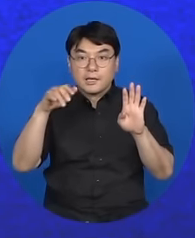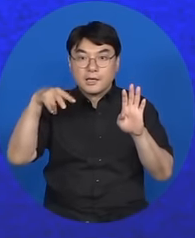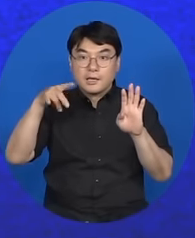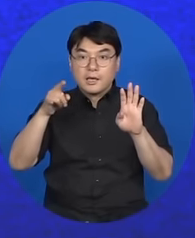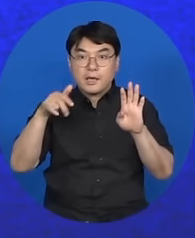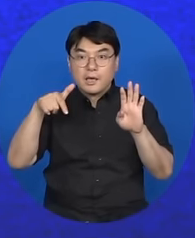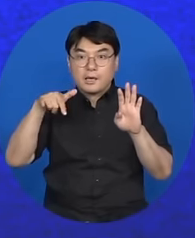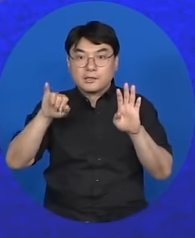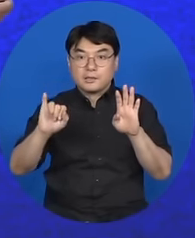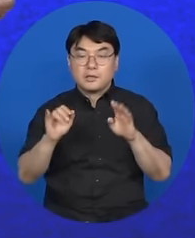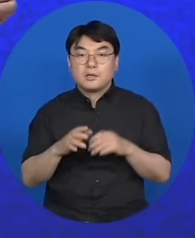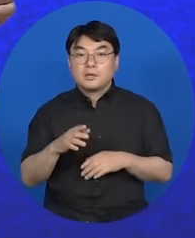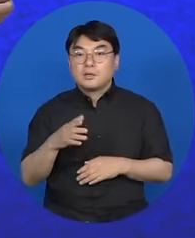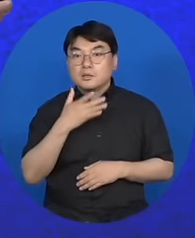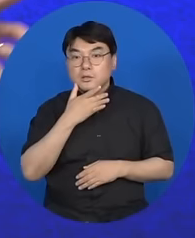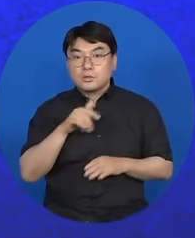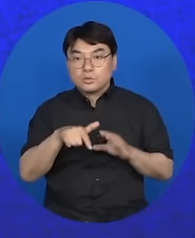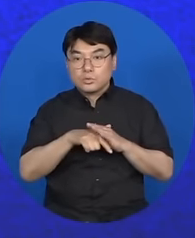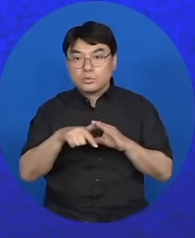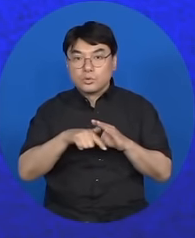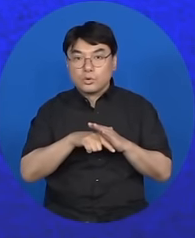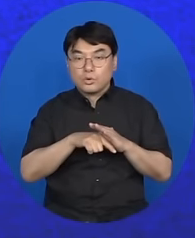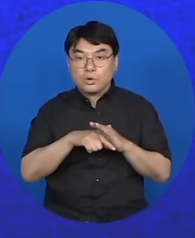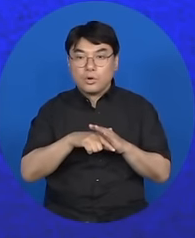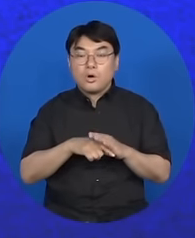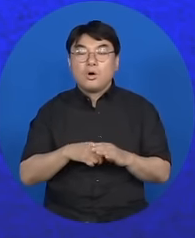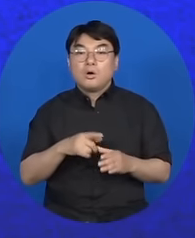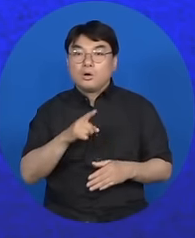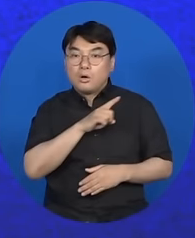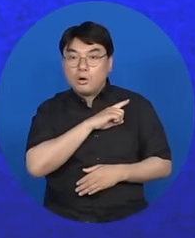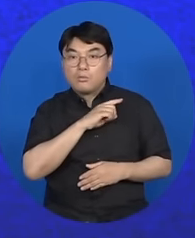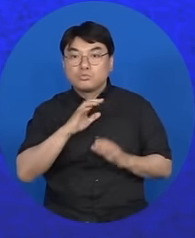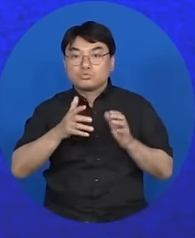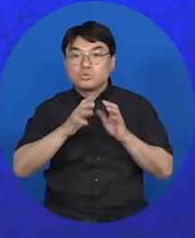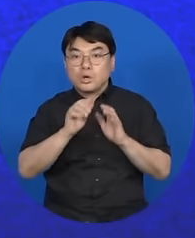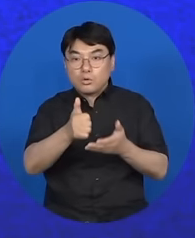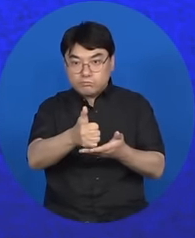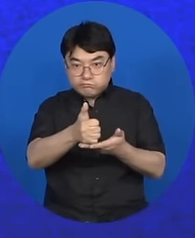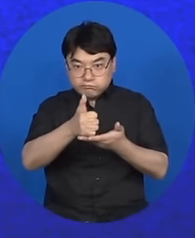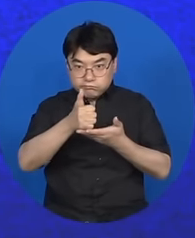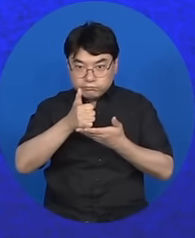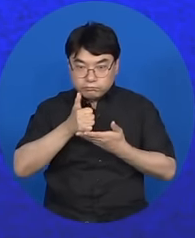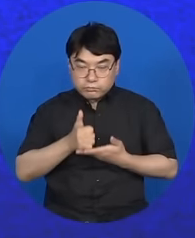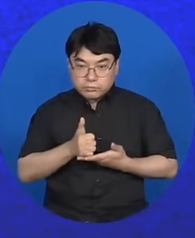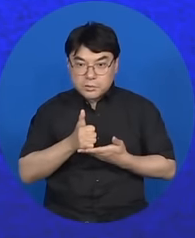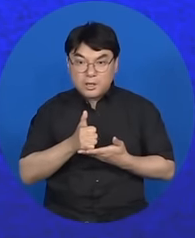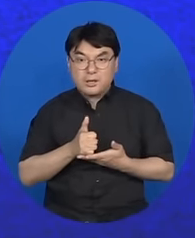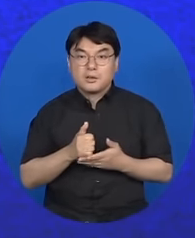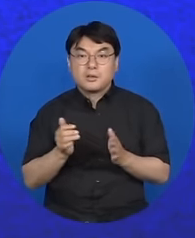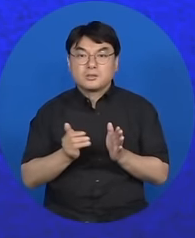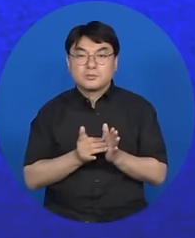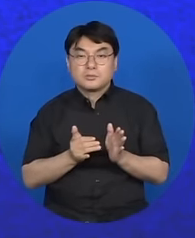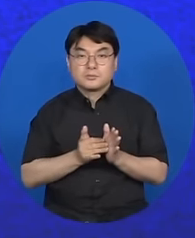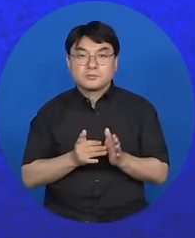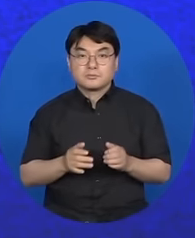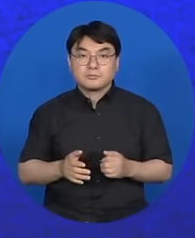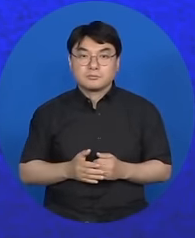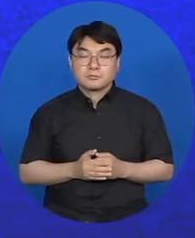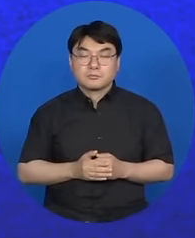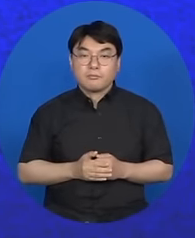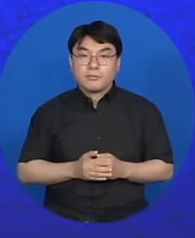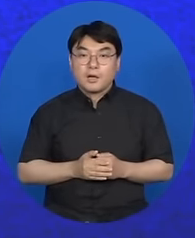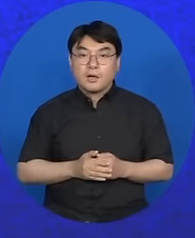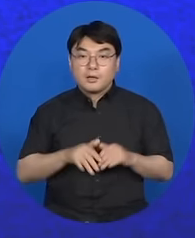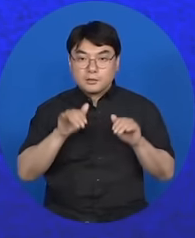받아들인 최초의 국가 중 하나입니다. 아니, 어떻게 이런 일이 있을 수 있을까? 이 에티오피아 내시의 회심이 뭐 직접적인